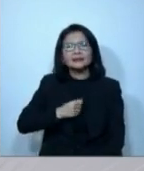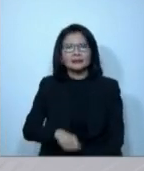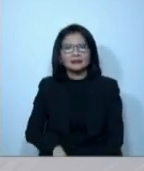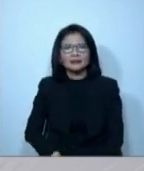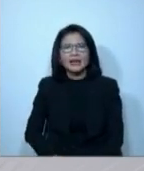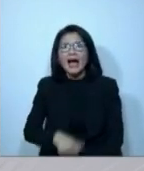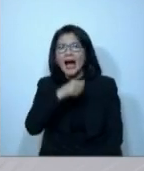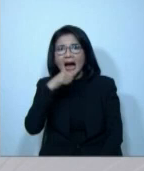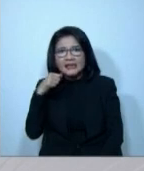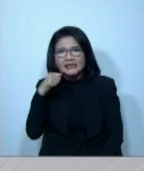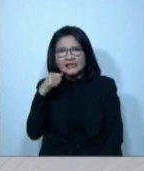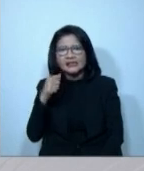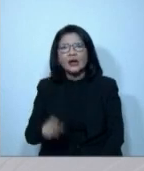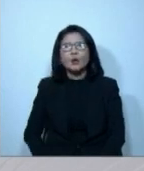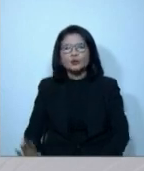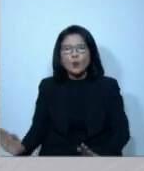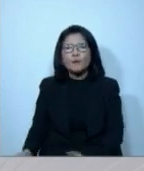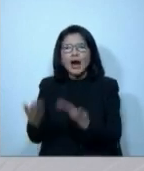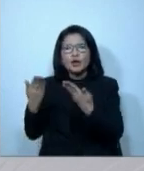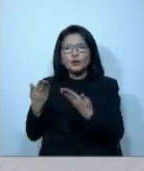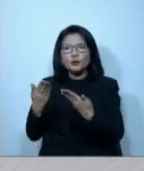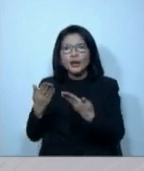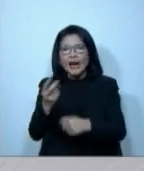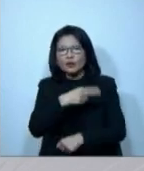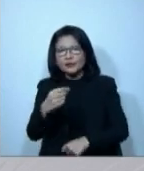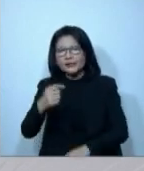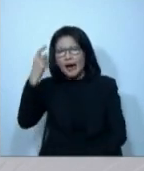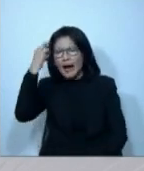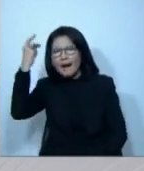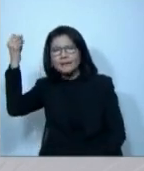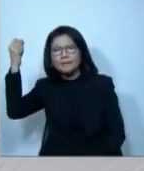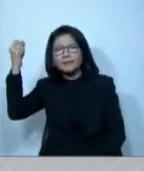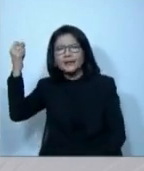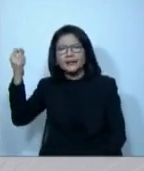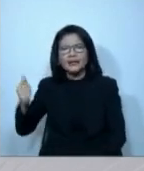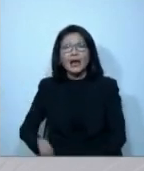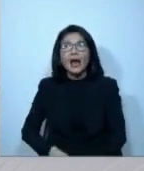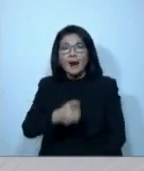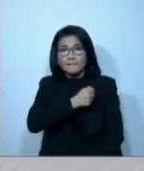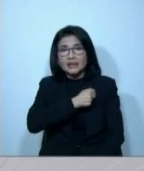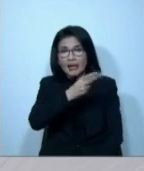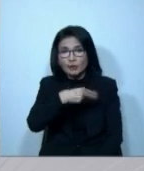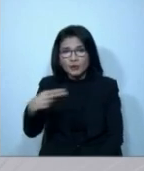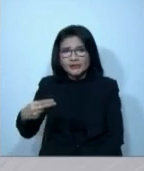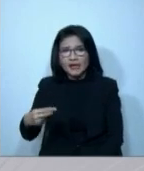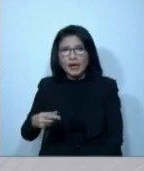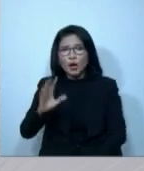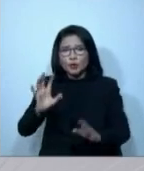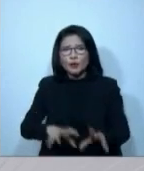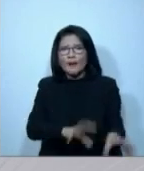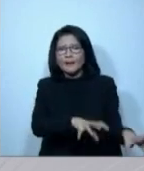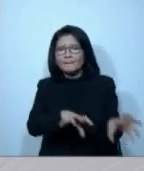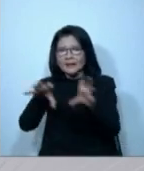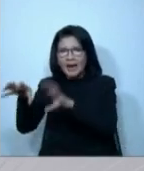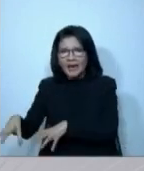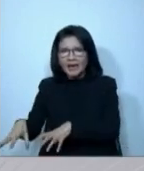kemudian Indonesia sentris itu ingin dibangun, mimpi besar anak bangsa sejak presiden sebelumnya ingin dibangun untuk memindahkan ibu